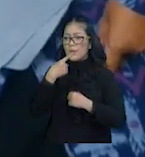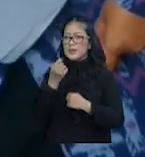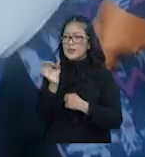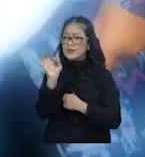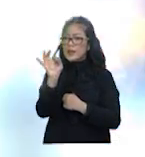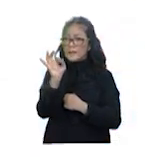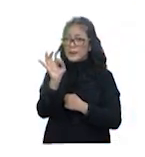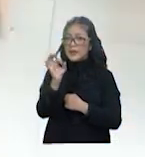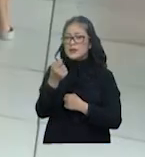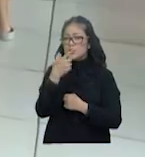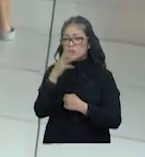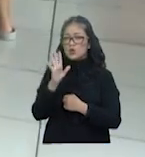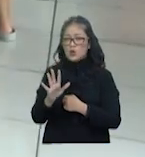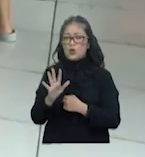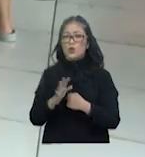kapsul.